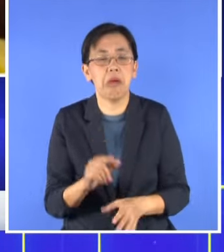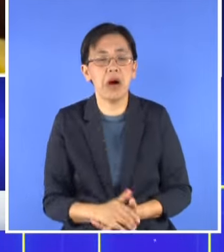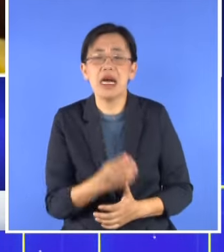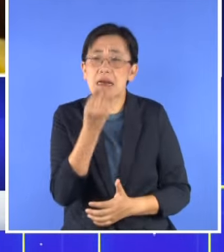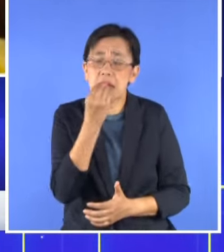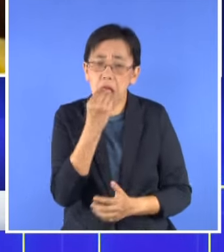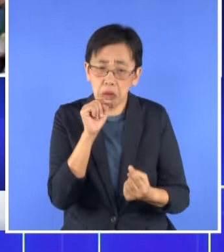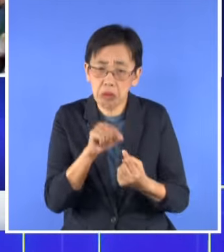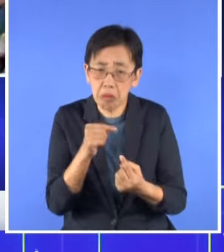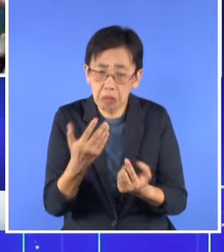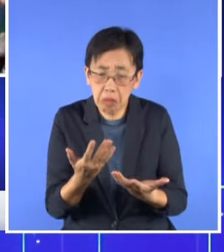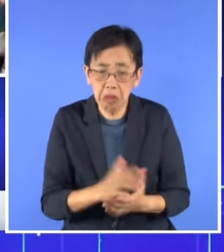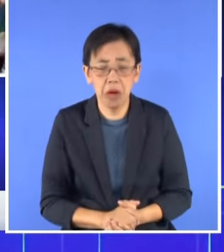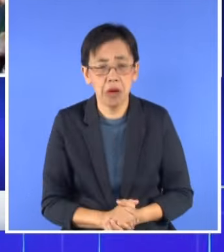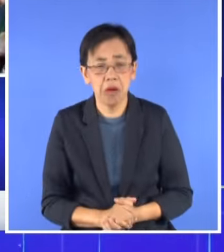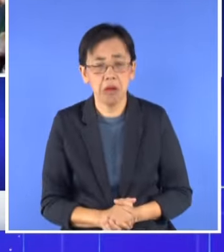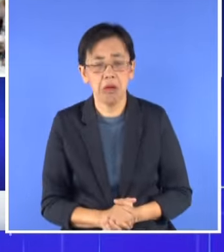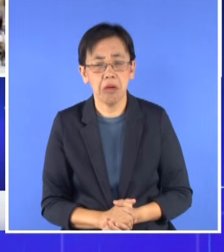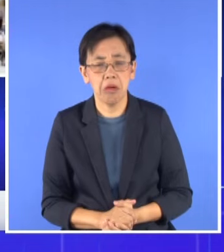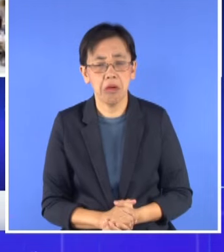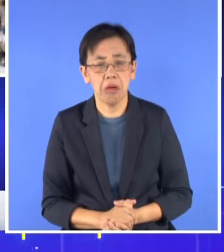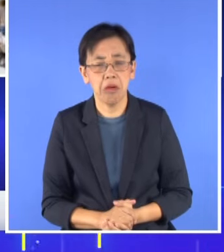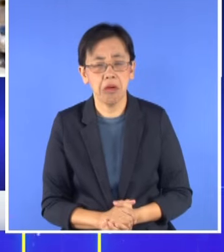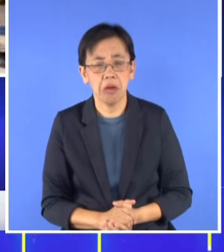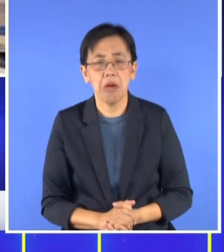ๆไหมเพราะเวลาที่เชฟคัดเลือกมาเขาจะต้องแบบตั้งแต่หัว